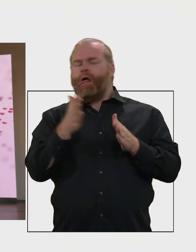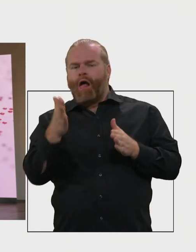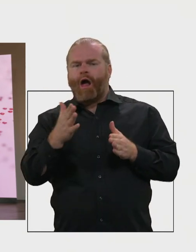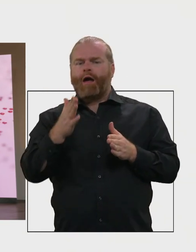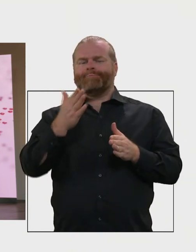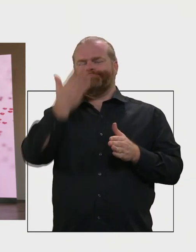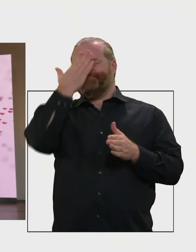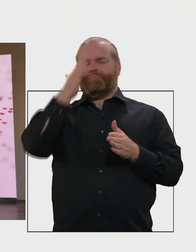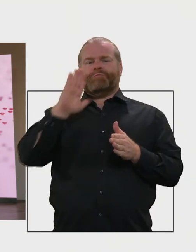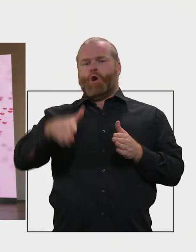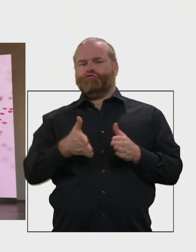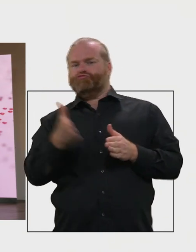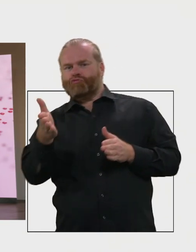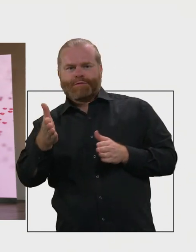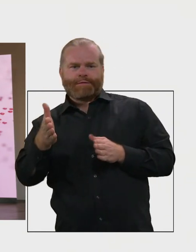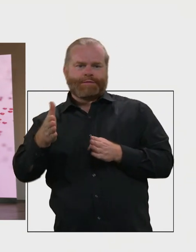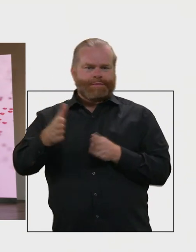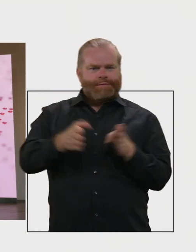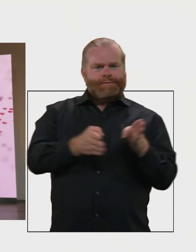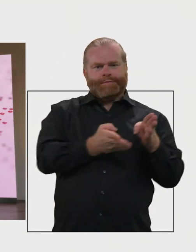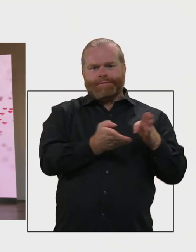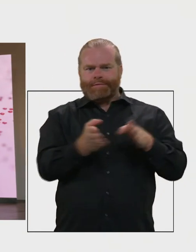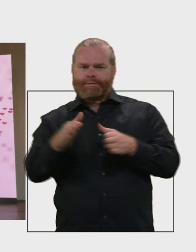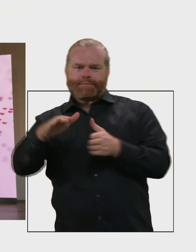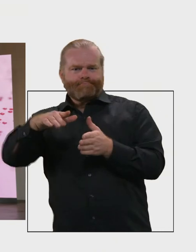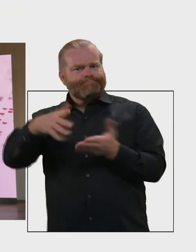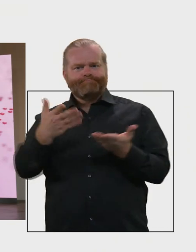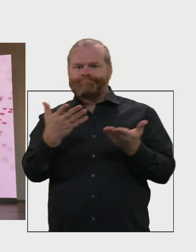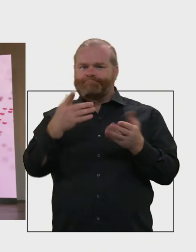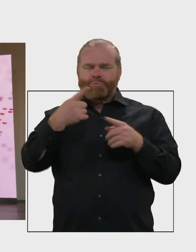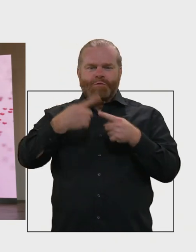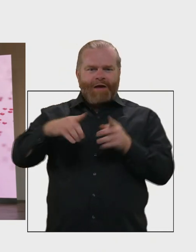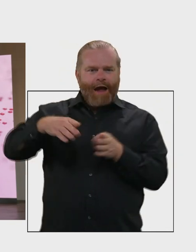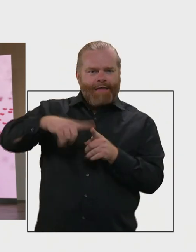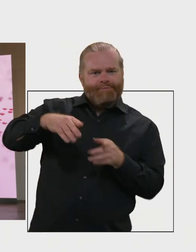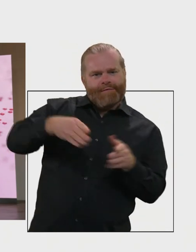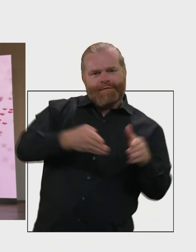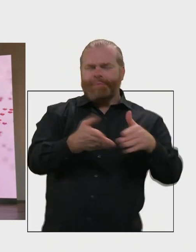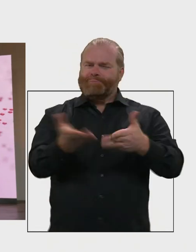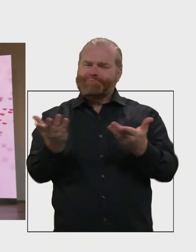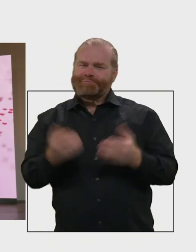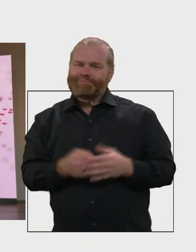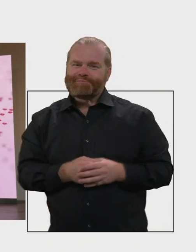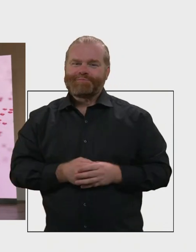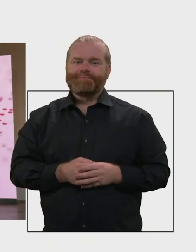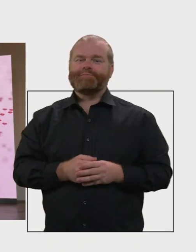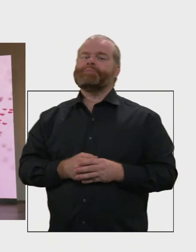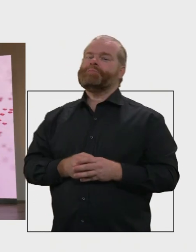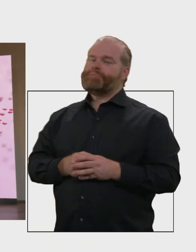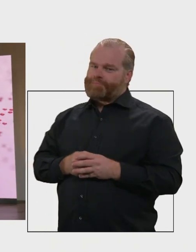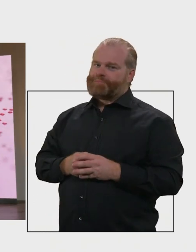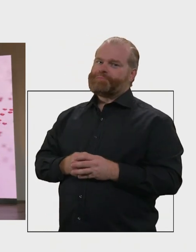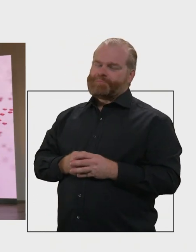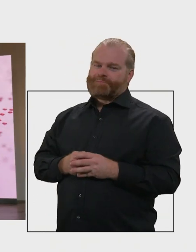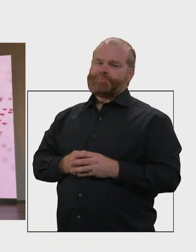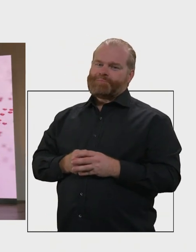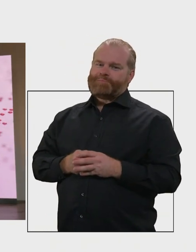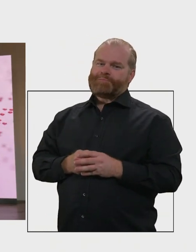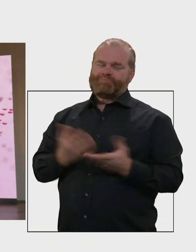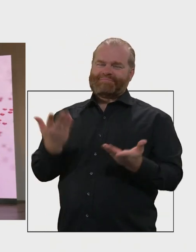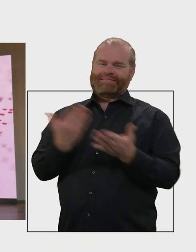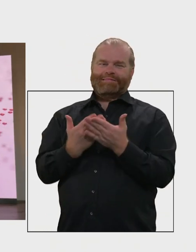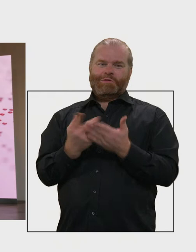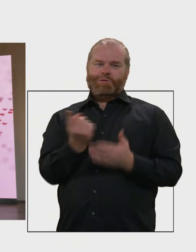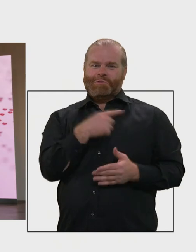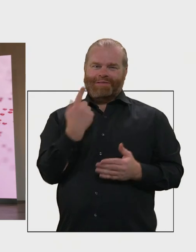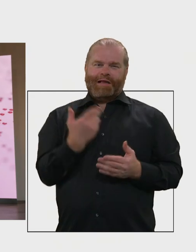ich glaube, das ist tatsächlich unsere Aufgabe, auch nochmal ganz viele vom Haus mitzunehmen. Und genau, dieser Lernprozess ist einfach schön, auch so ein Aha-Erlebnis